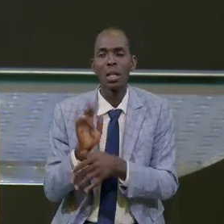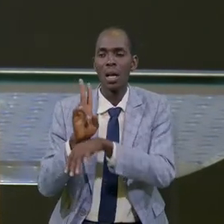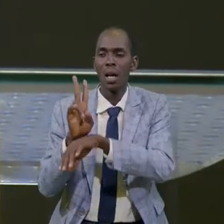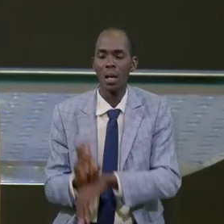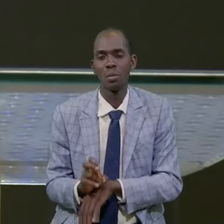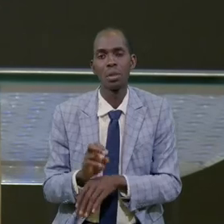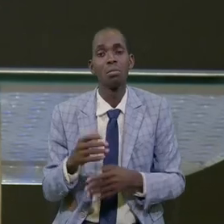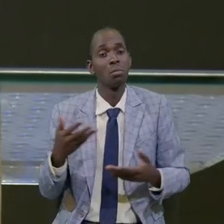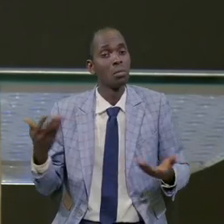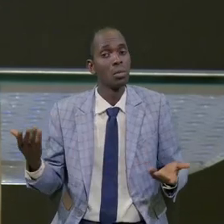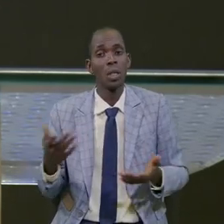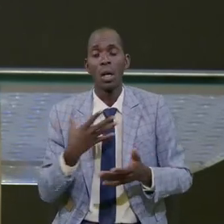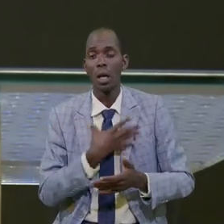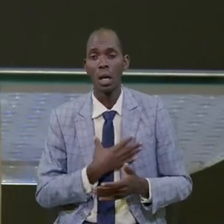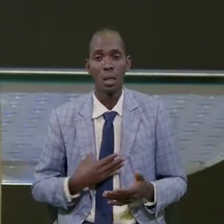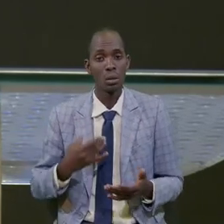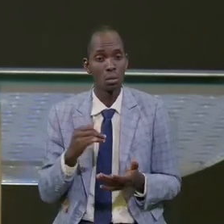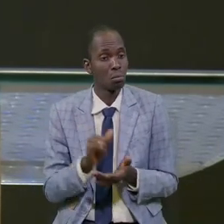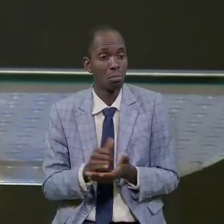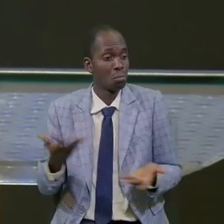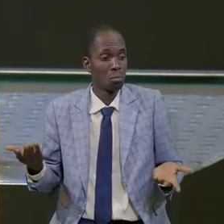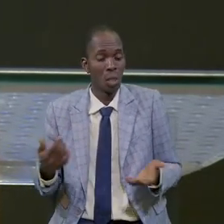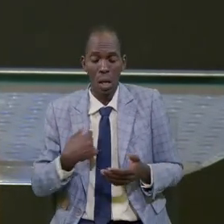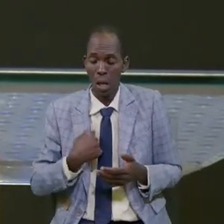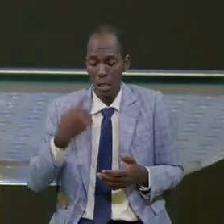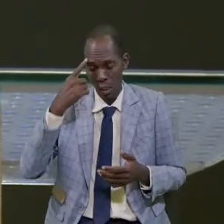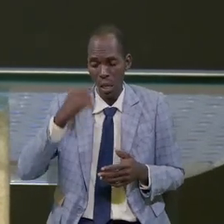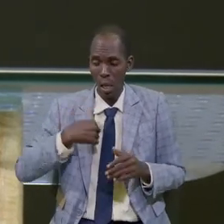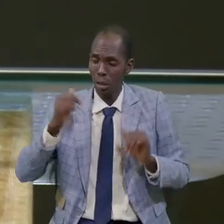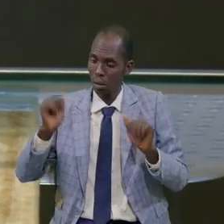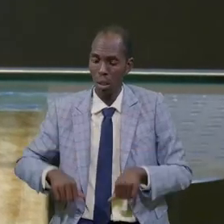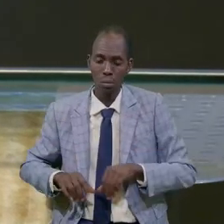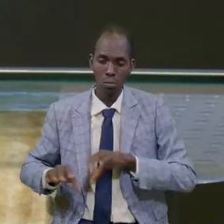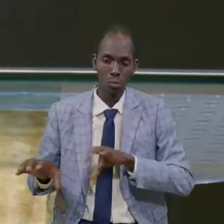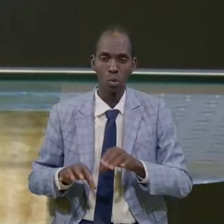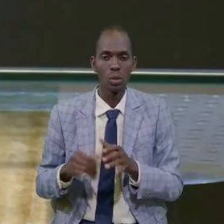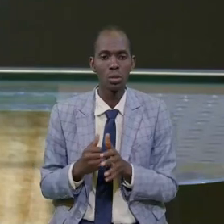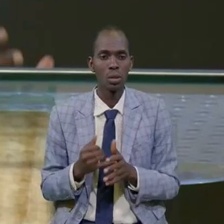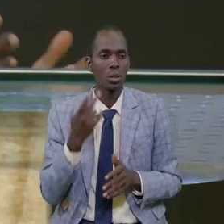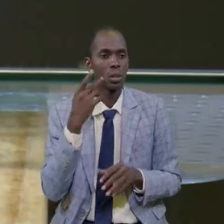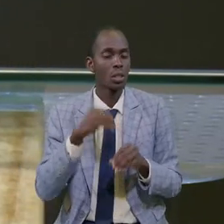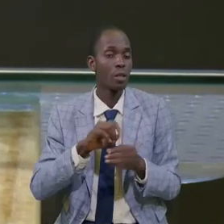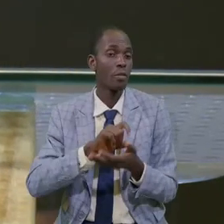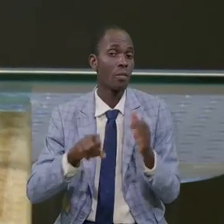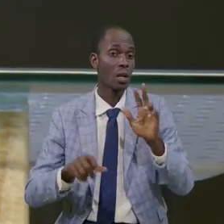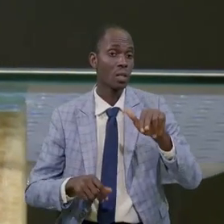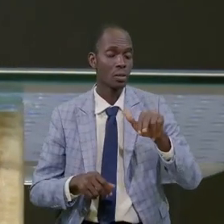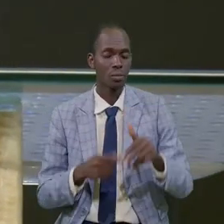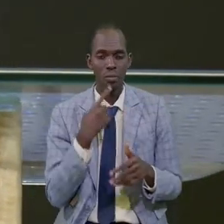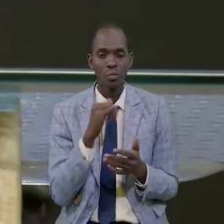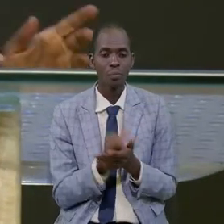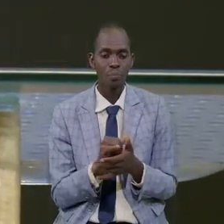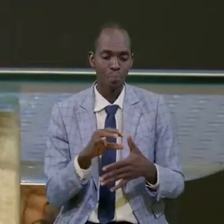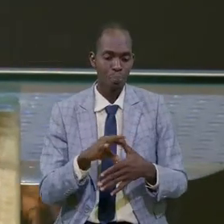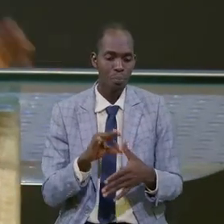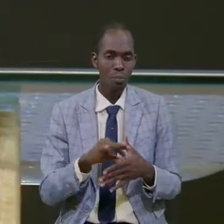que vous justifiez. C'est bon, je crois que je peux le faire. Verset 13. Les aliments sont